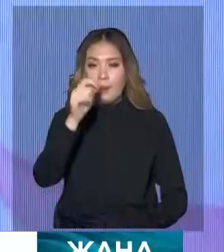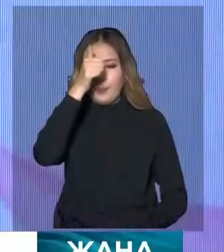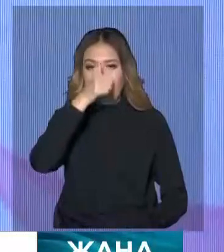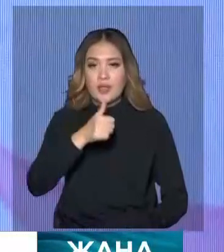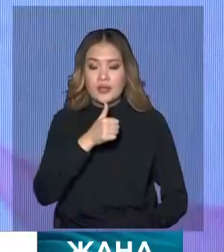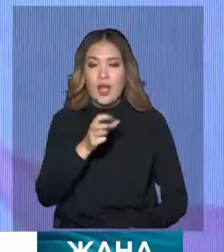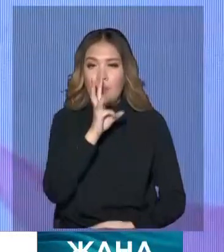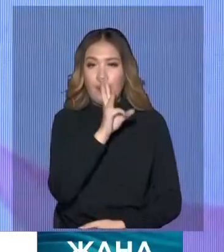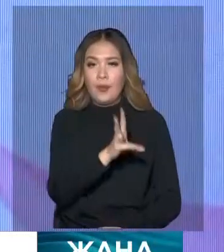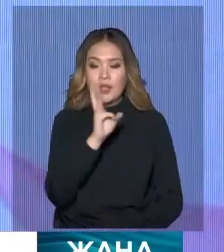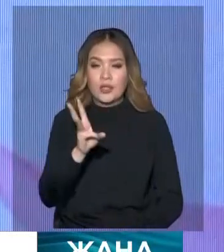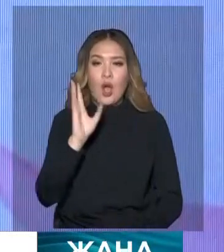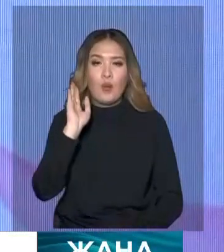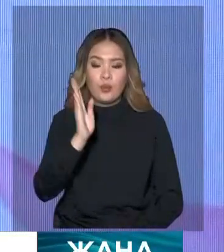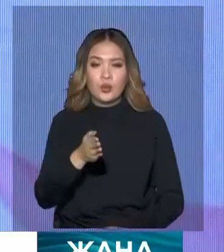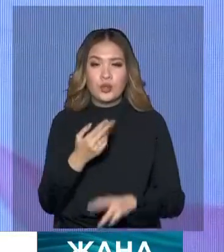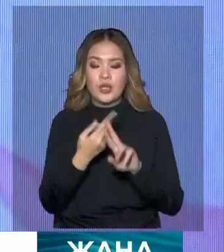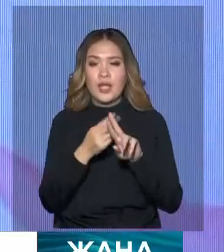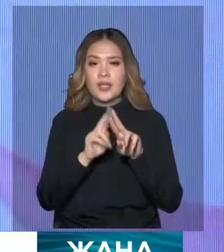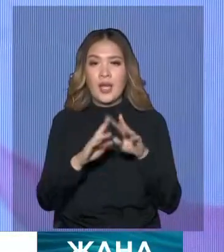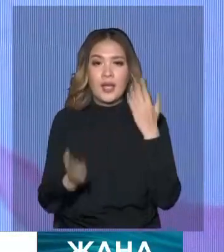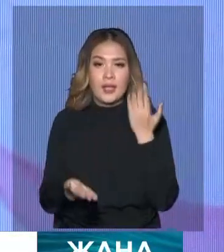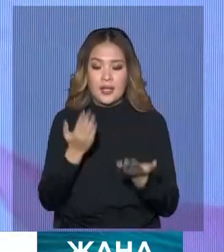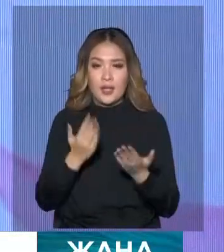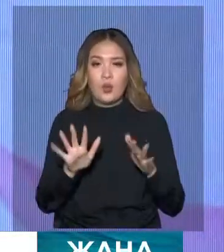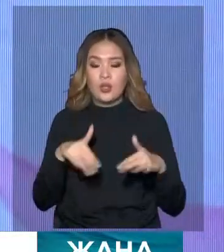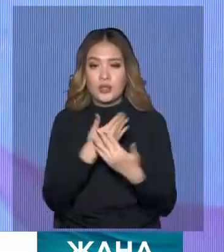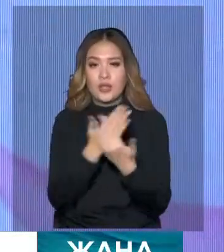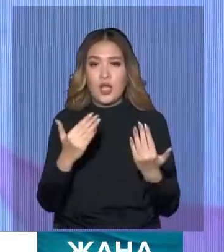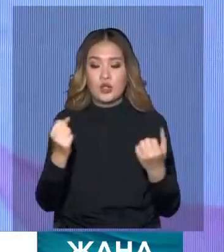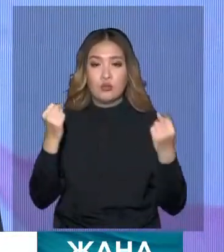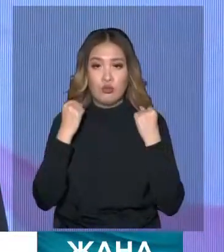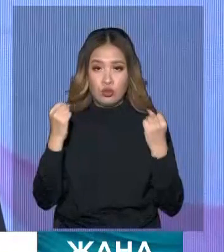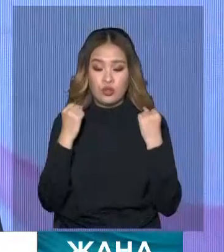өмір бойлық жалақыға ие болады. Егер олардың қазіргіден де